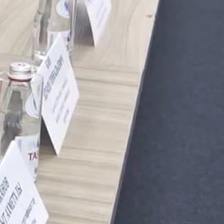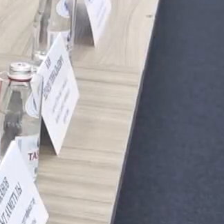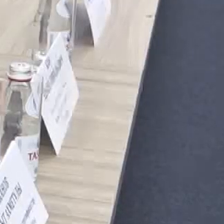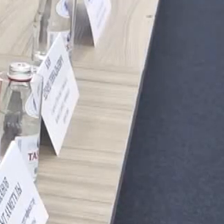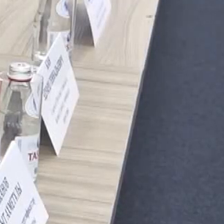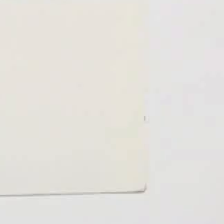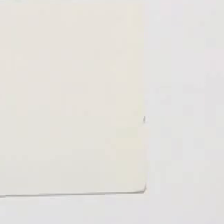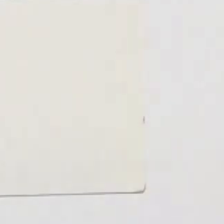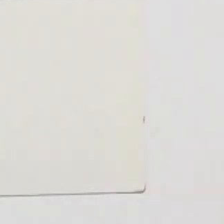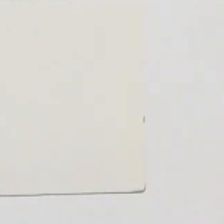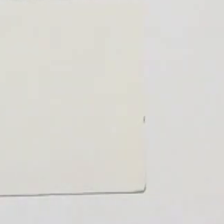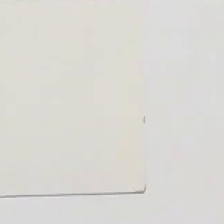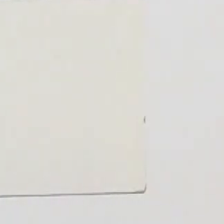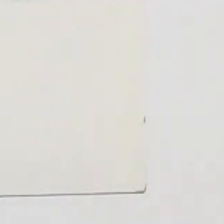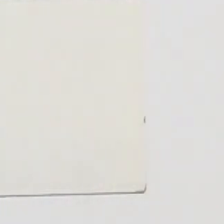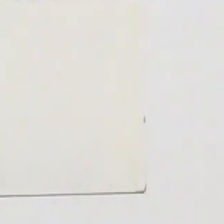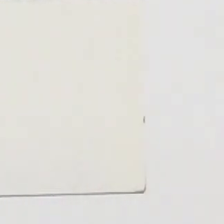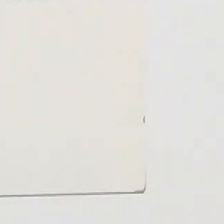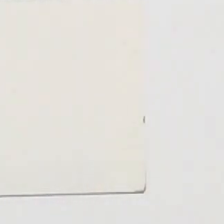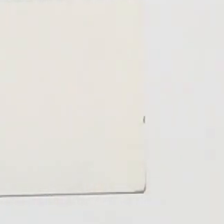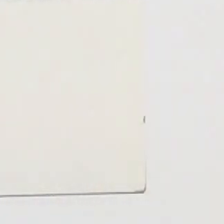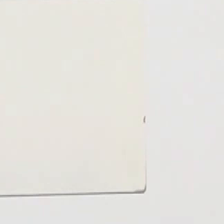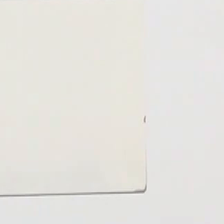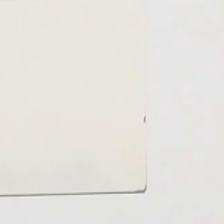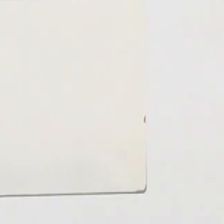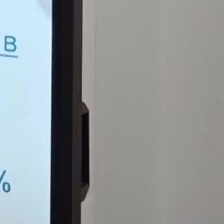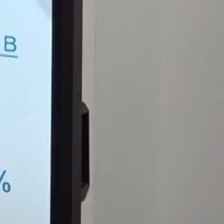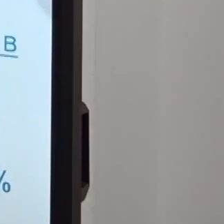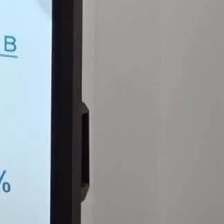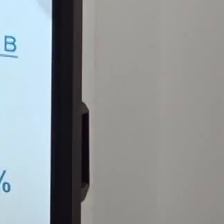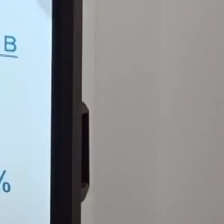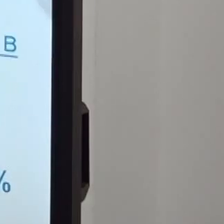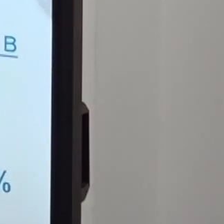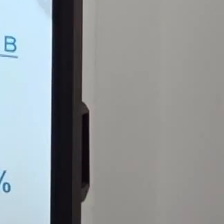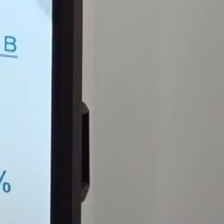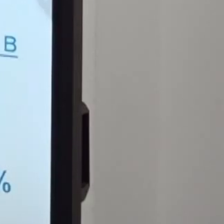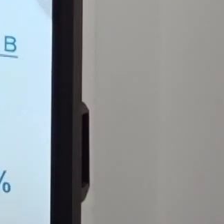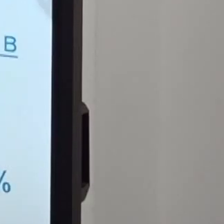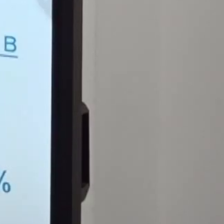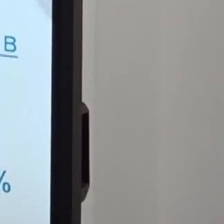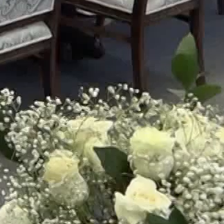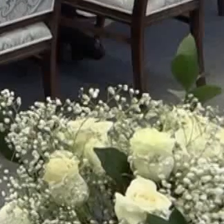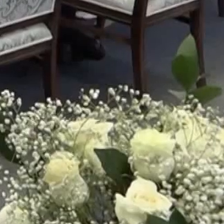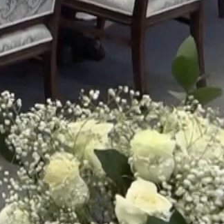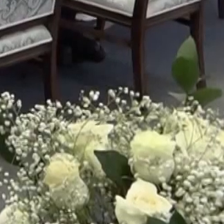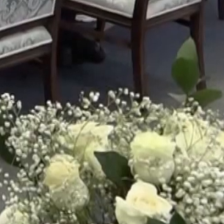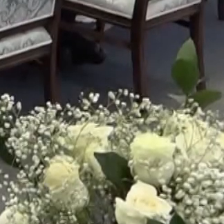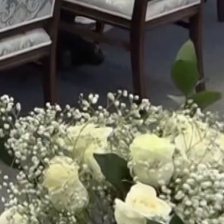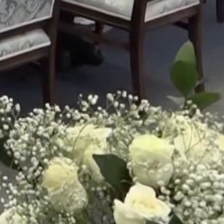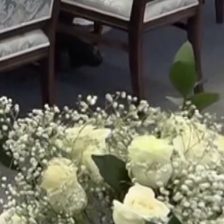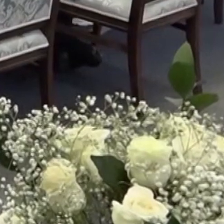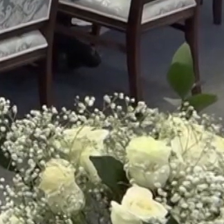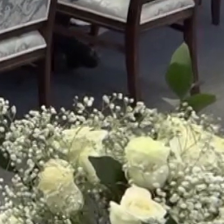Семейде жоғары оқу орындары қауымдастығының жалпы жиналысы өтті. Оған сала министрі Саясат Нұрбек пен 50-ден астам жоғары оқу